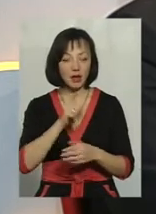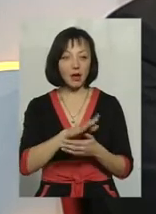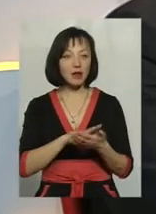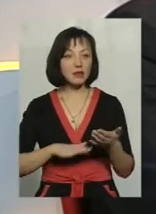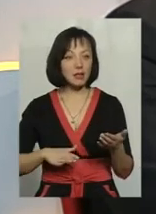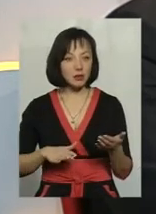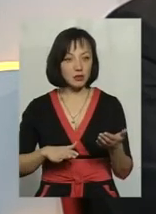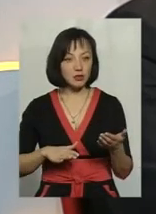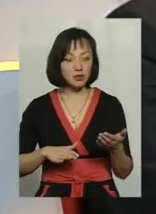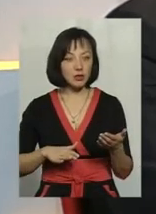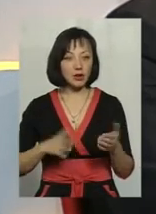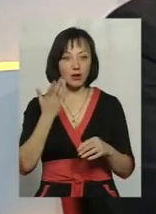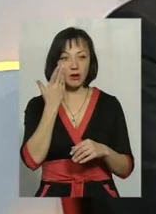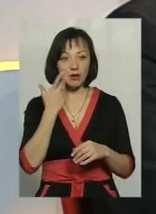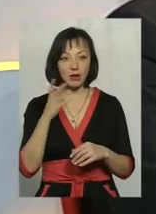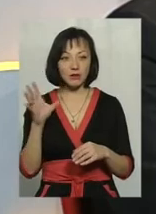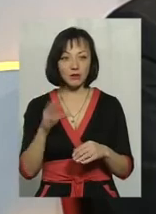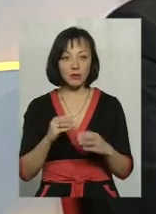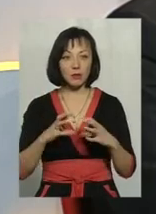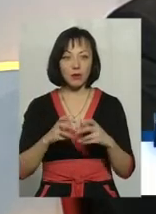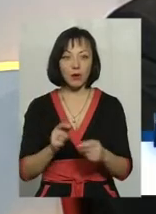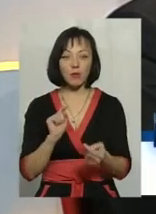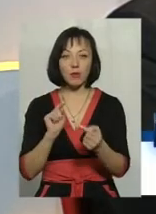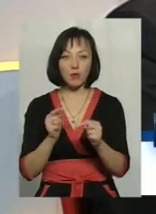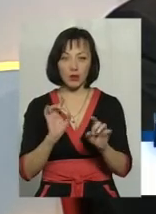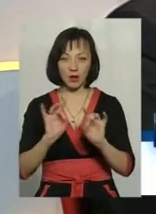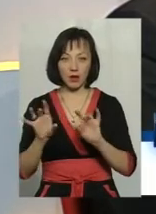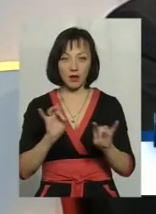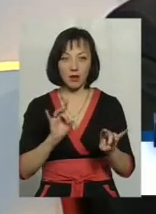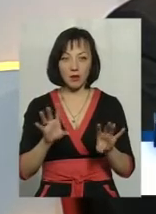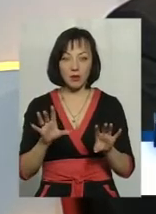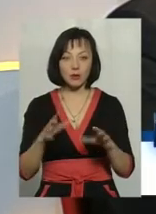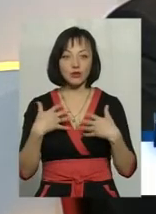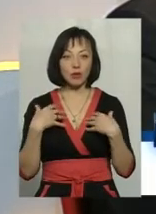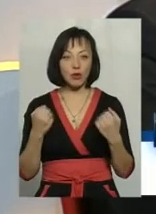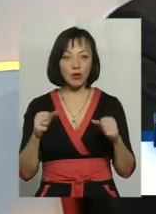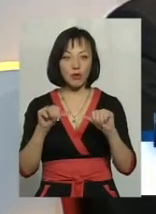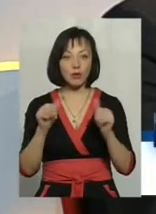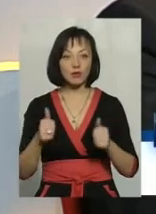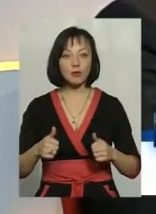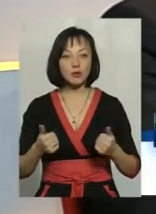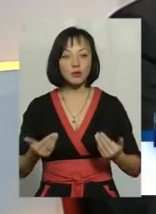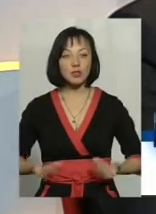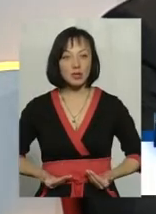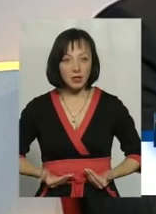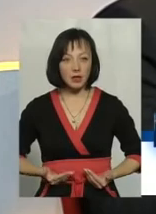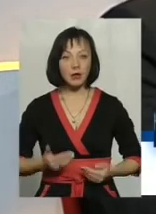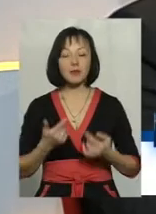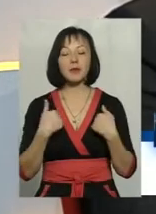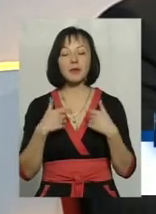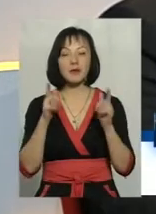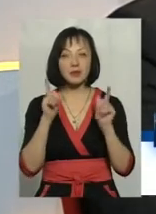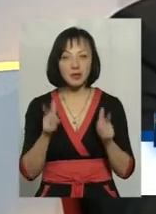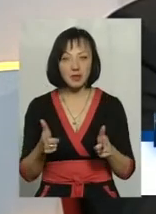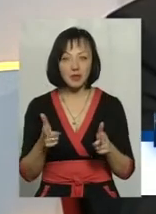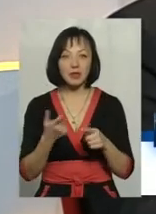далі? В той час, коли в всьому світі проводиться антиреклама, йде реклама здорового способу життя, за рахунок чого